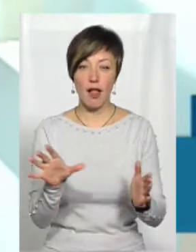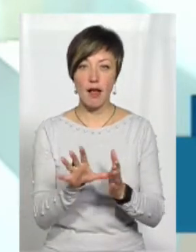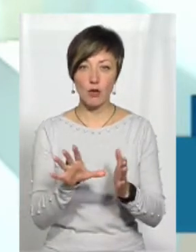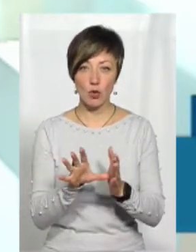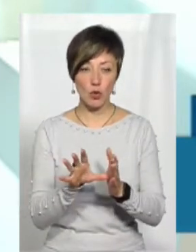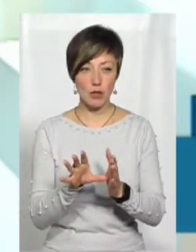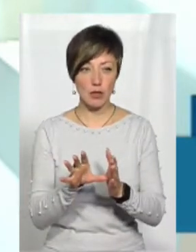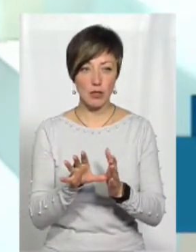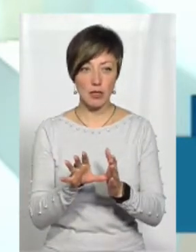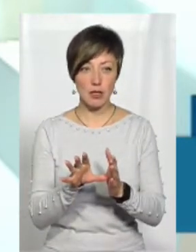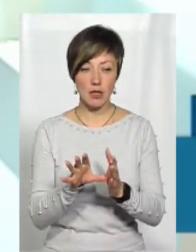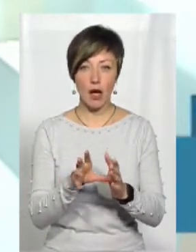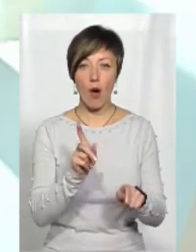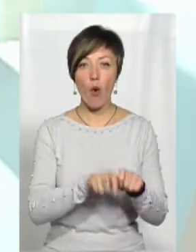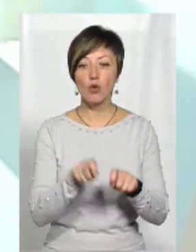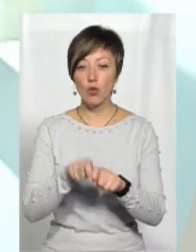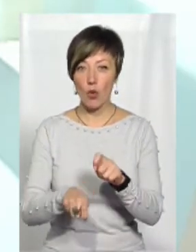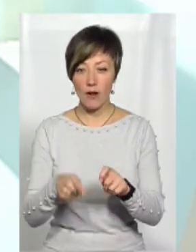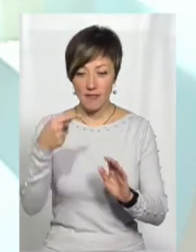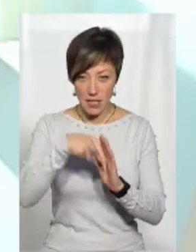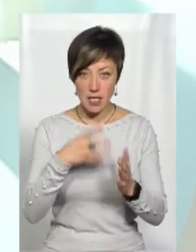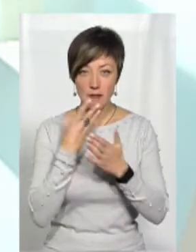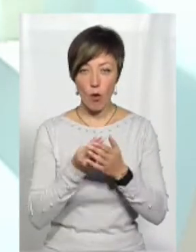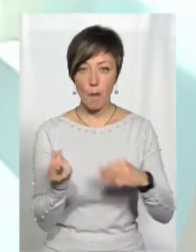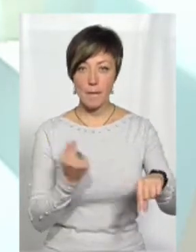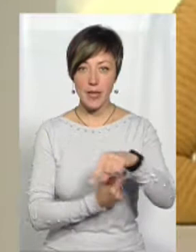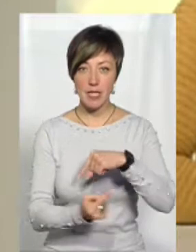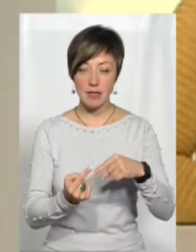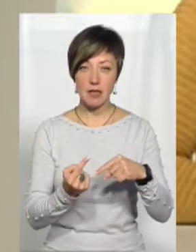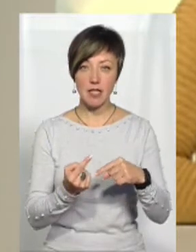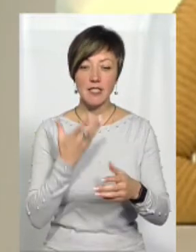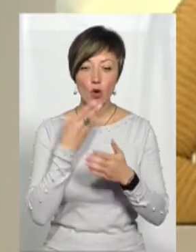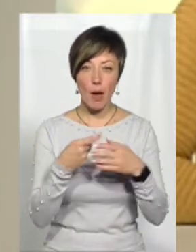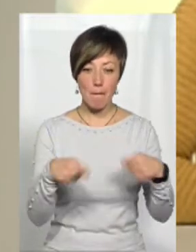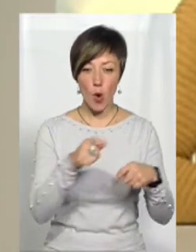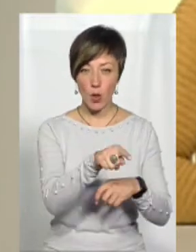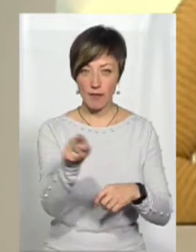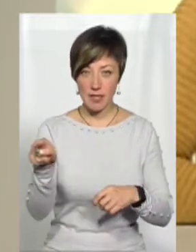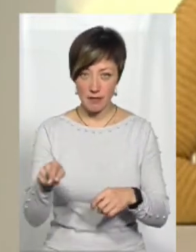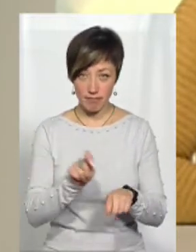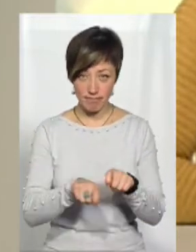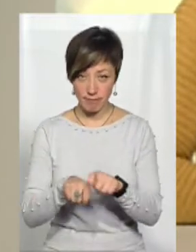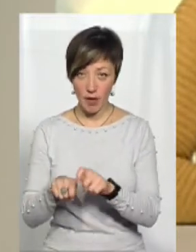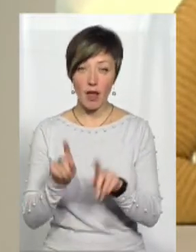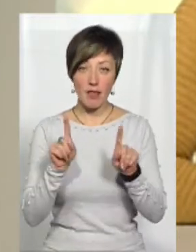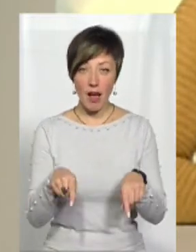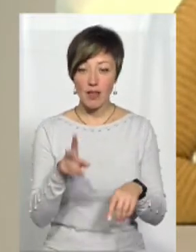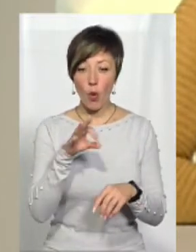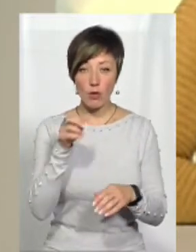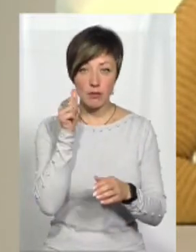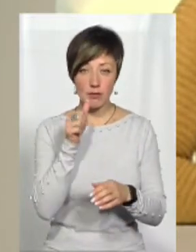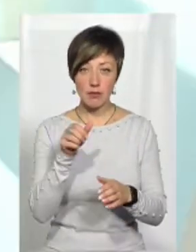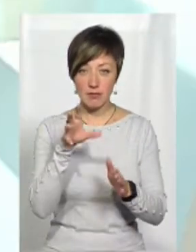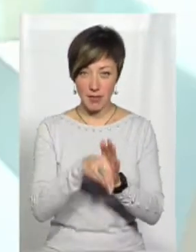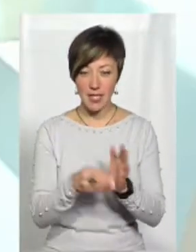електронні, значить, контроль всередині свого бізнесу, всередині своїх продавців. І вони навіть закодували свій